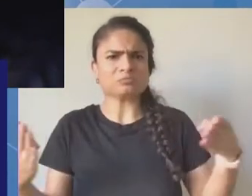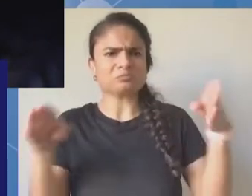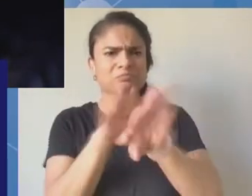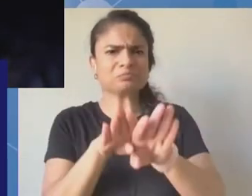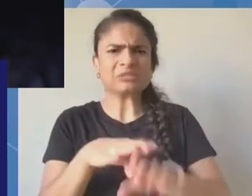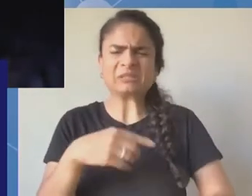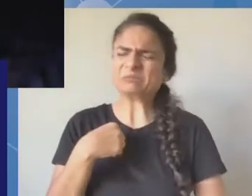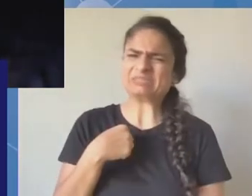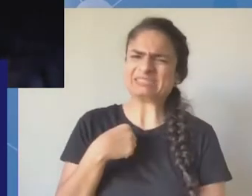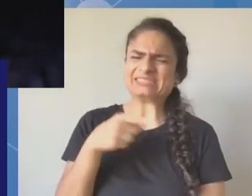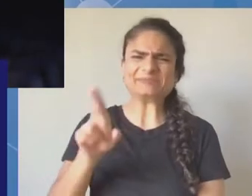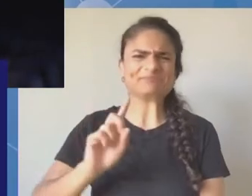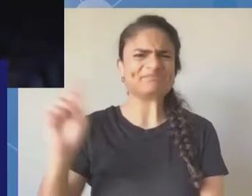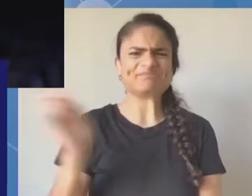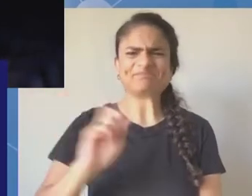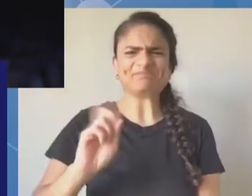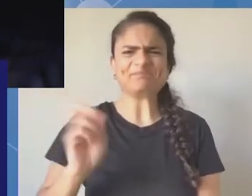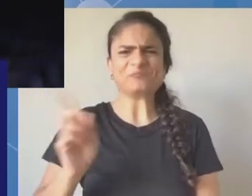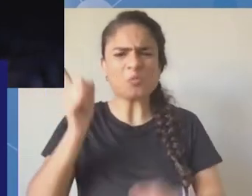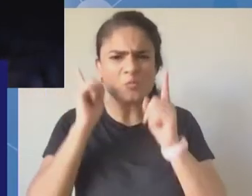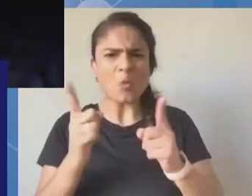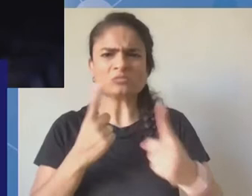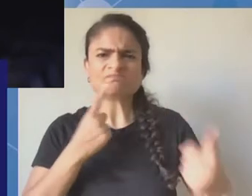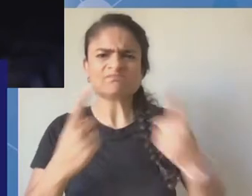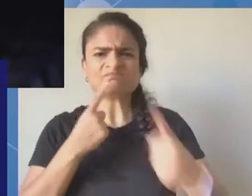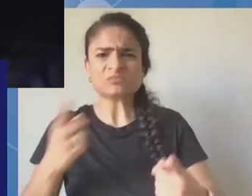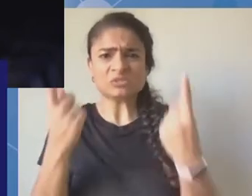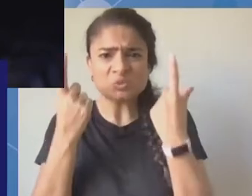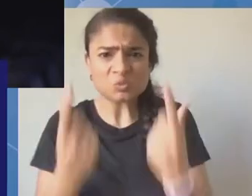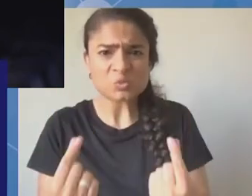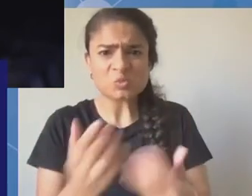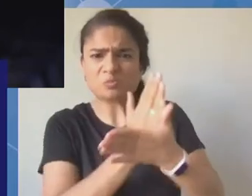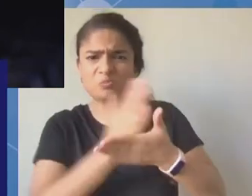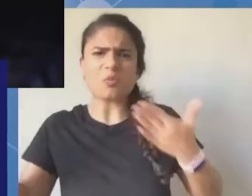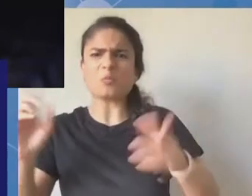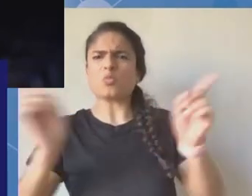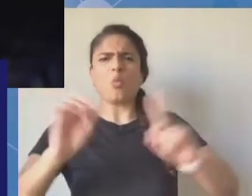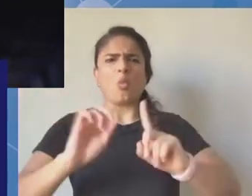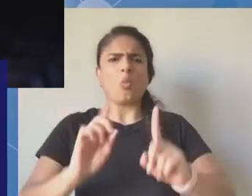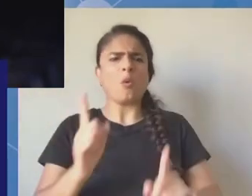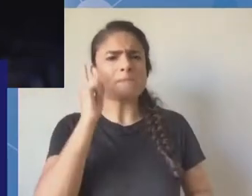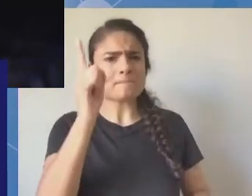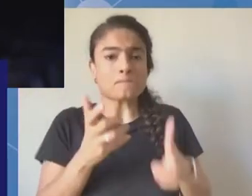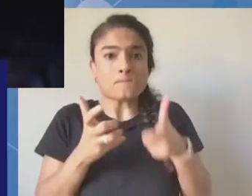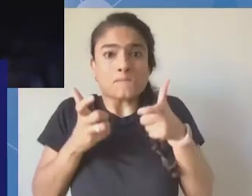知道在苏丹的通信这个板块都是受到